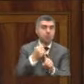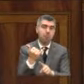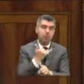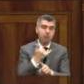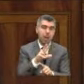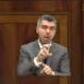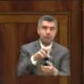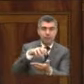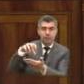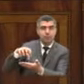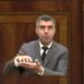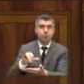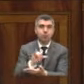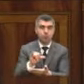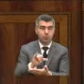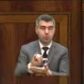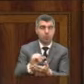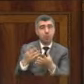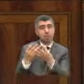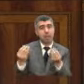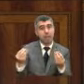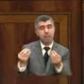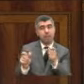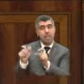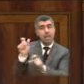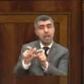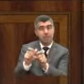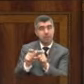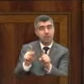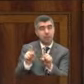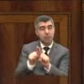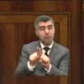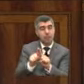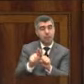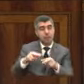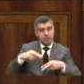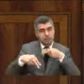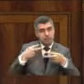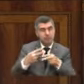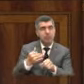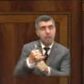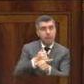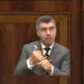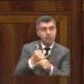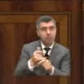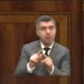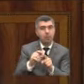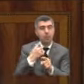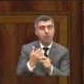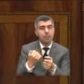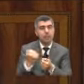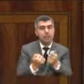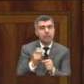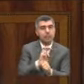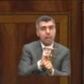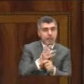السيد الوزير، واحد المجموعه ديال الحرف كتعيش اوضاع صعبه، من ارباب المطاعم والمقاهي، النقل السياحي، اصحاب